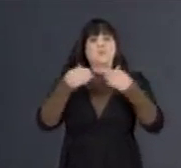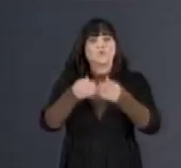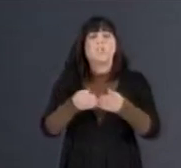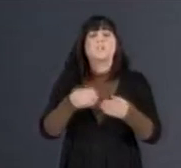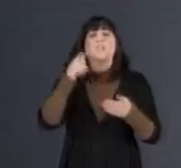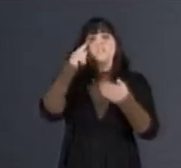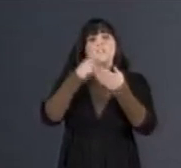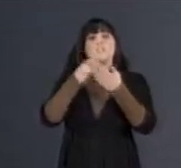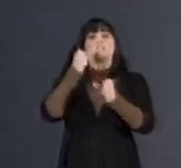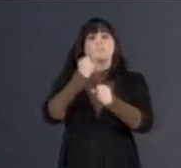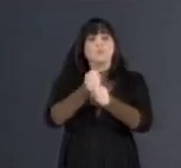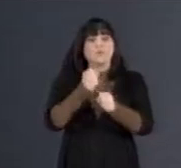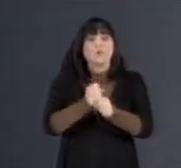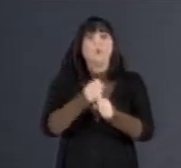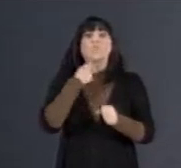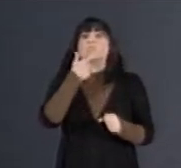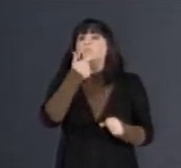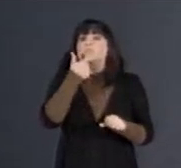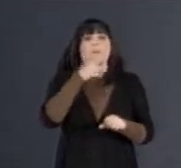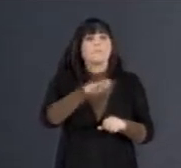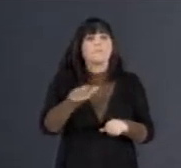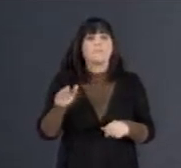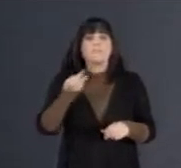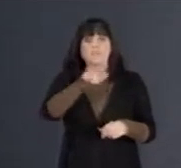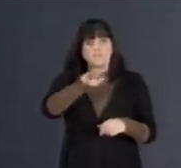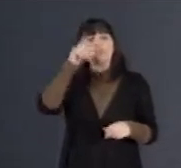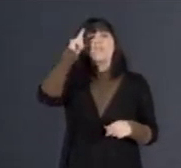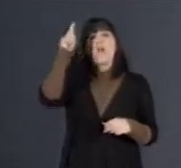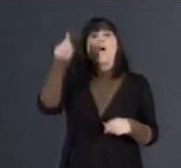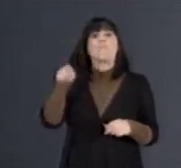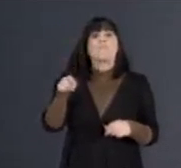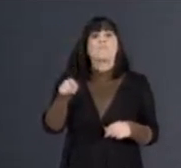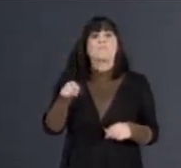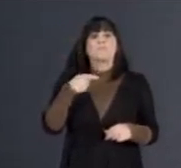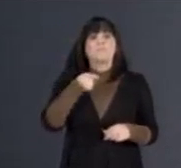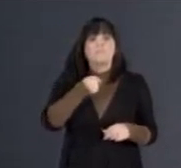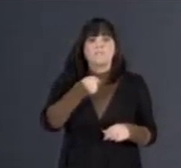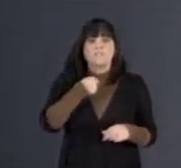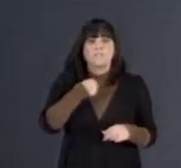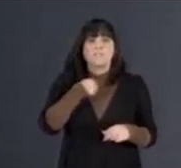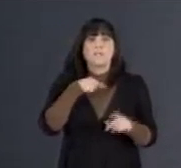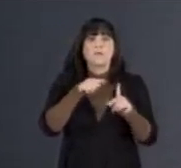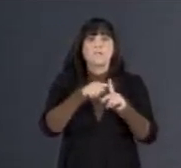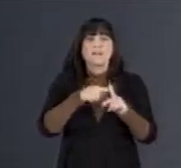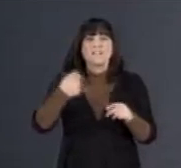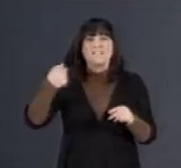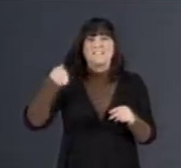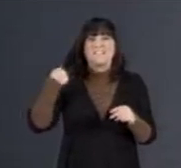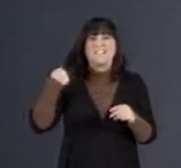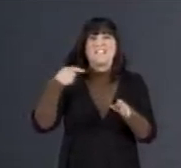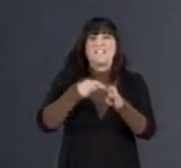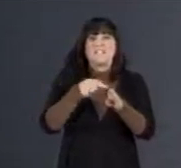iħħħħħħħħħħħħħħħħħħħħħħħħħħħħħħħħħħħħħħħħħħħħħħħħħħħħħħħħħħħħħħħħħħħħħħħħħħħħħħħħħħħħħħħħħħħħħħħħħħħħħħħħħħħħħħħ u nidhku b'dawku bliħo u jaħfu li bħalissakja ċawka kbira ġafijom għax ħad